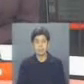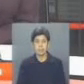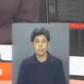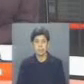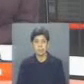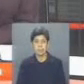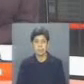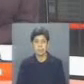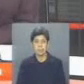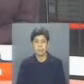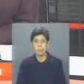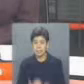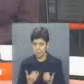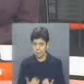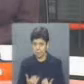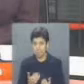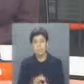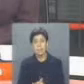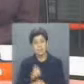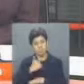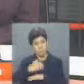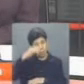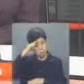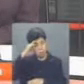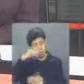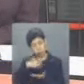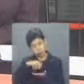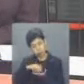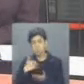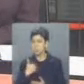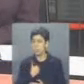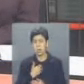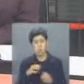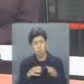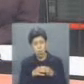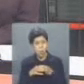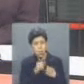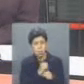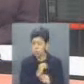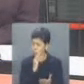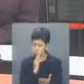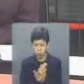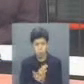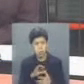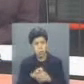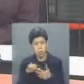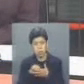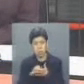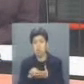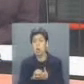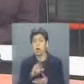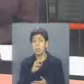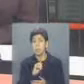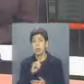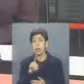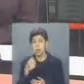ดีค่ะหลังจากที่ทางผู้บัญชาการทหารบกออกมากล่าวย้ำให้กลุ่มนิติราษฎรและเครือข่ายยุติการเคลื่อนไหวเดินหน้าแก้ไขประมวลกฎหมายอาญ